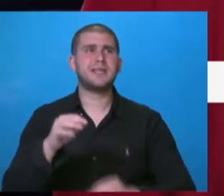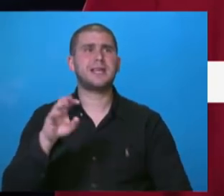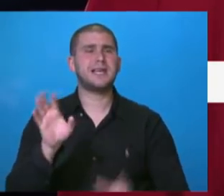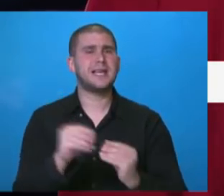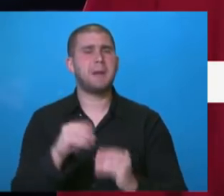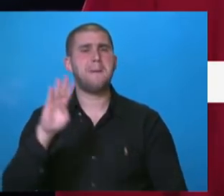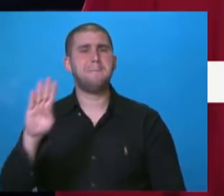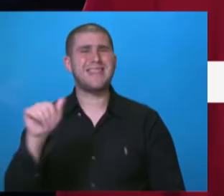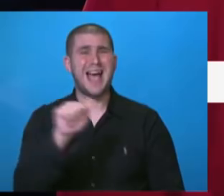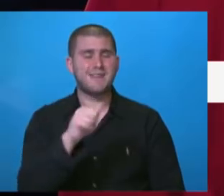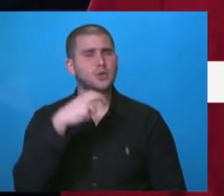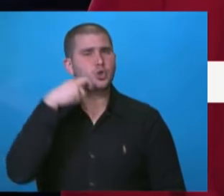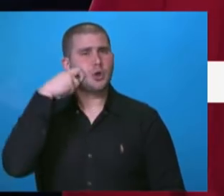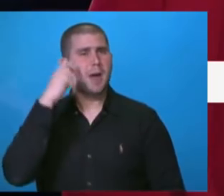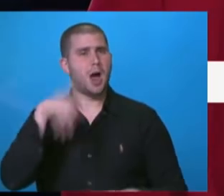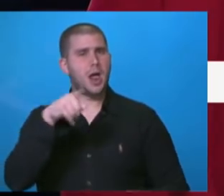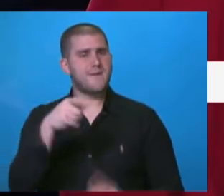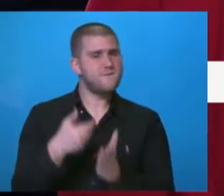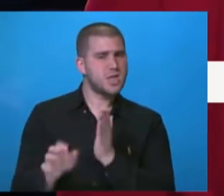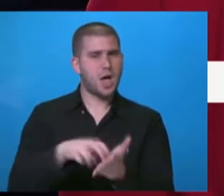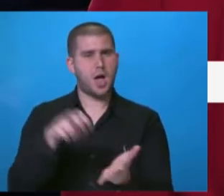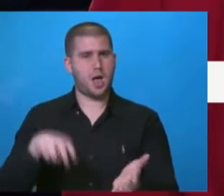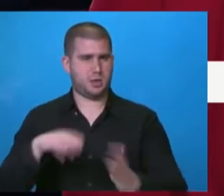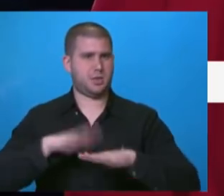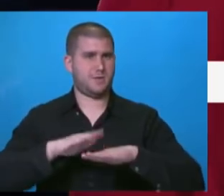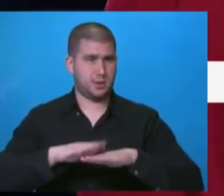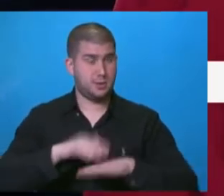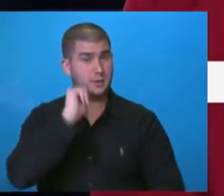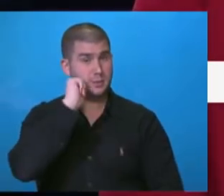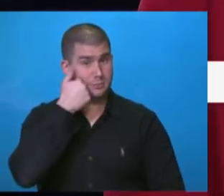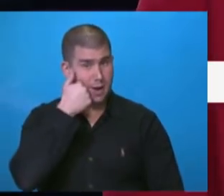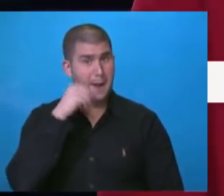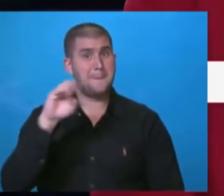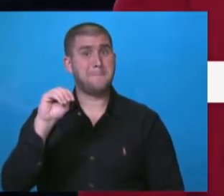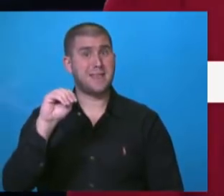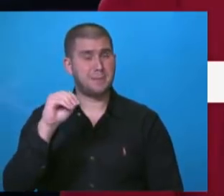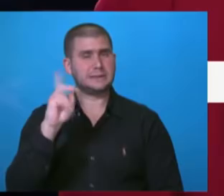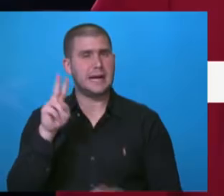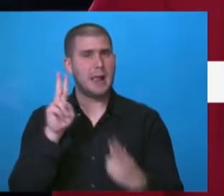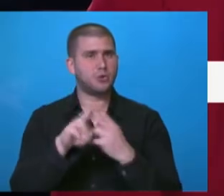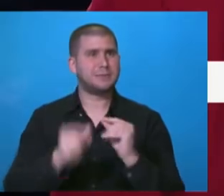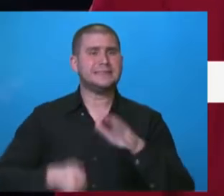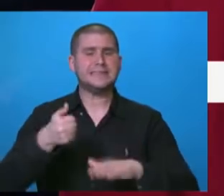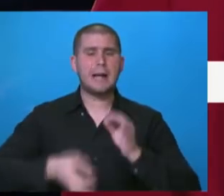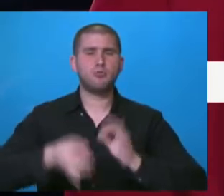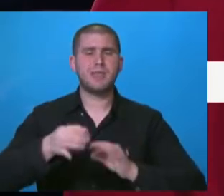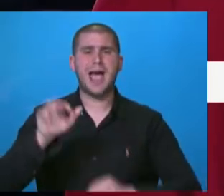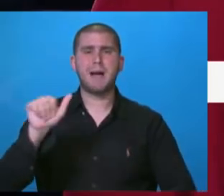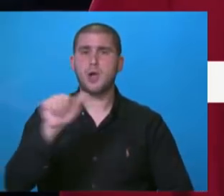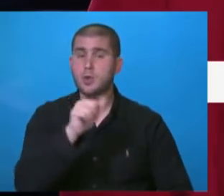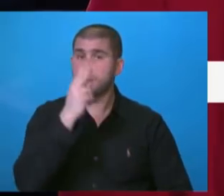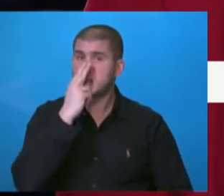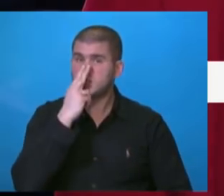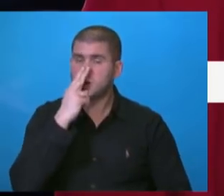גינסברג ושיבח אותה על שוויתרה על התפקיד. ומחר מנדלבליט אמור להיפגש עם שר המשפטים אמיר אוחנה בניסיון